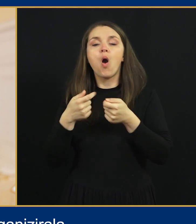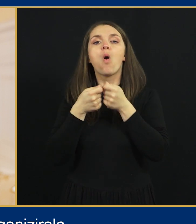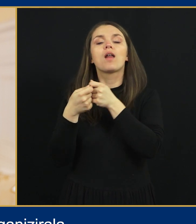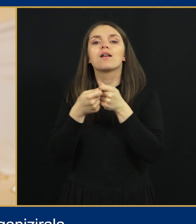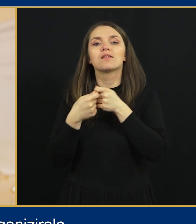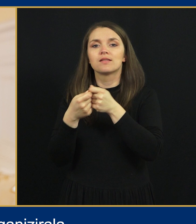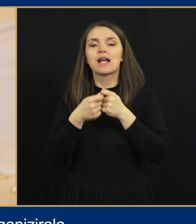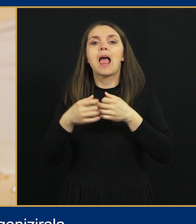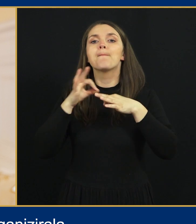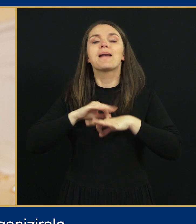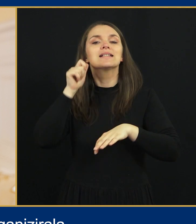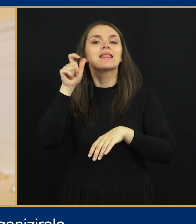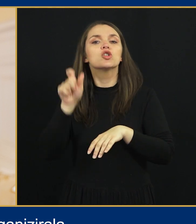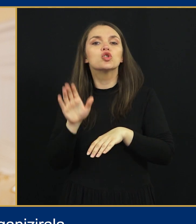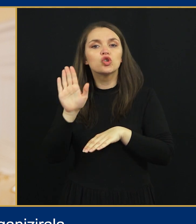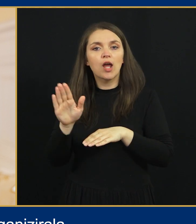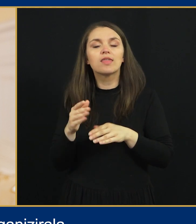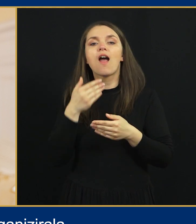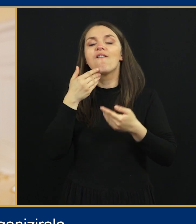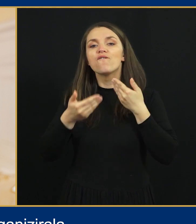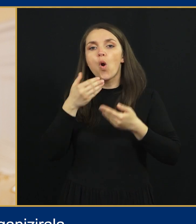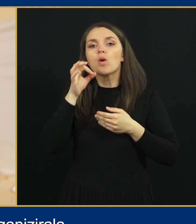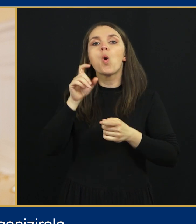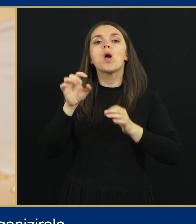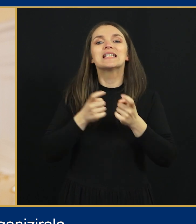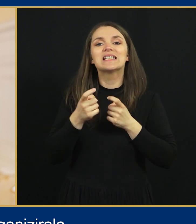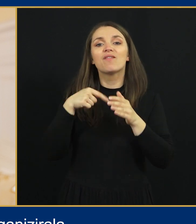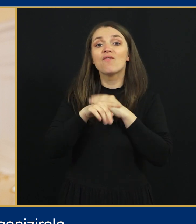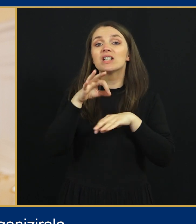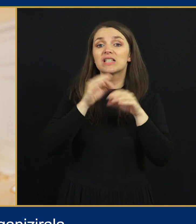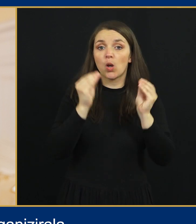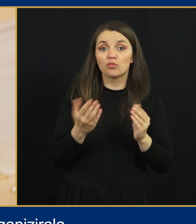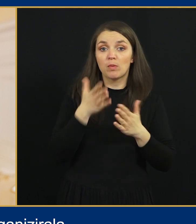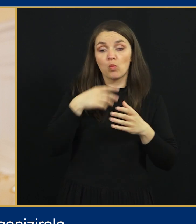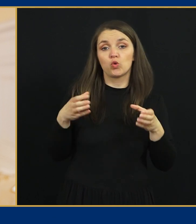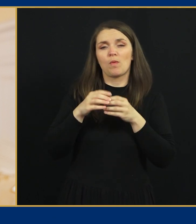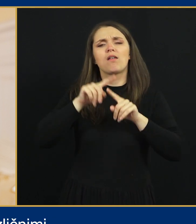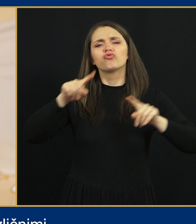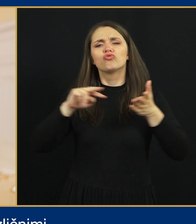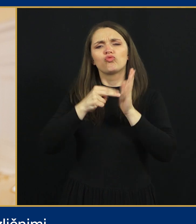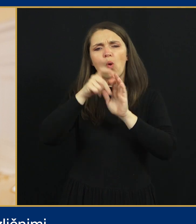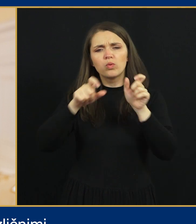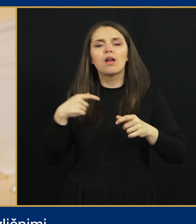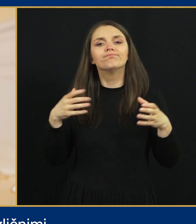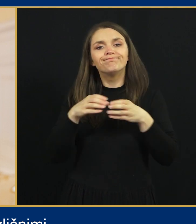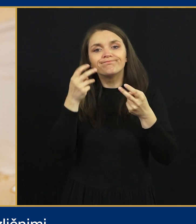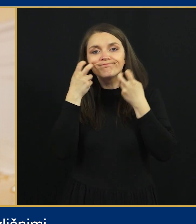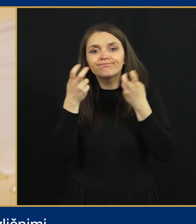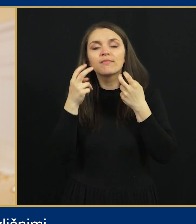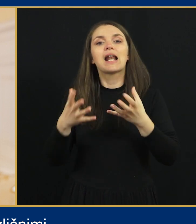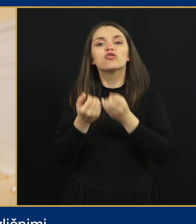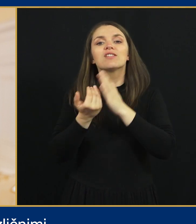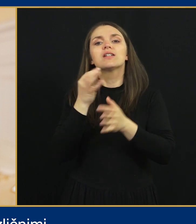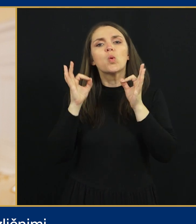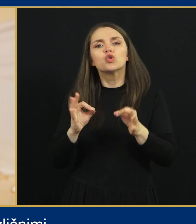vsi. Zato bom konec maja organizirala predsedničin forum o izzivih v zdravstvu, kjer bomo skupaj z